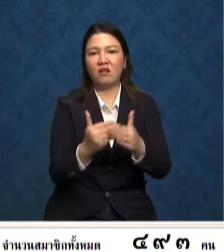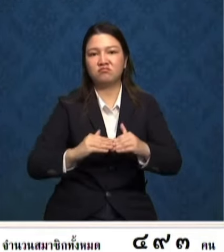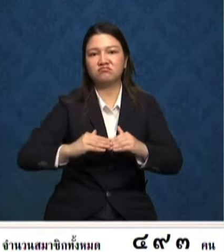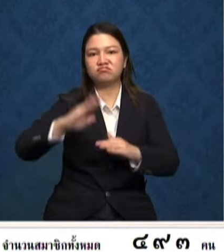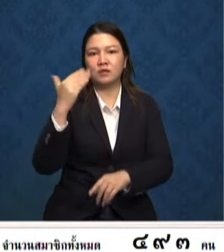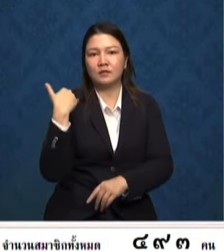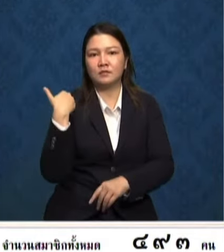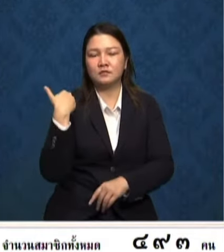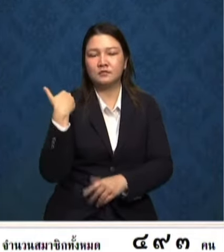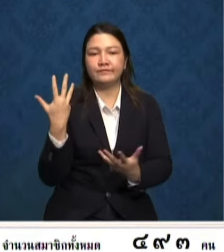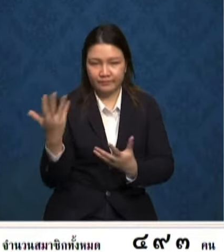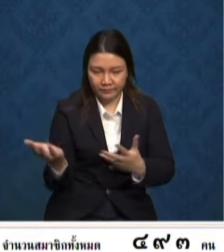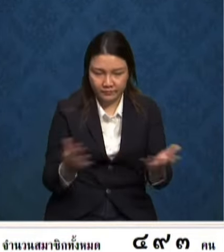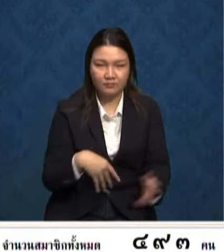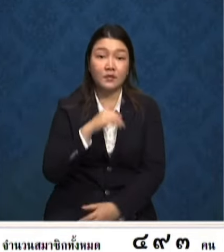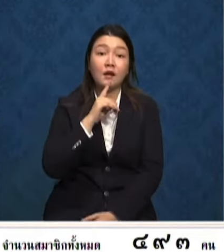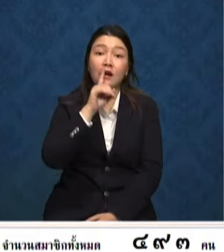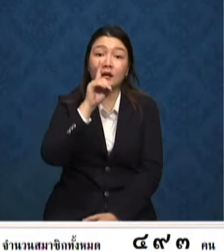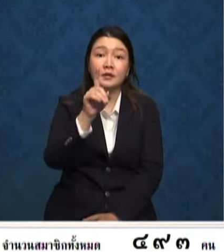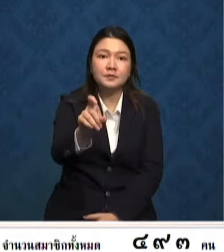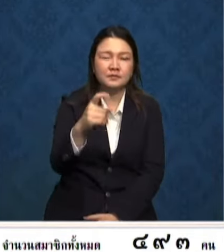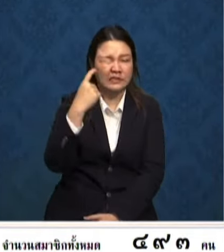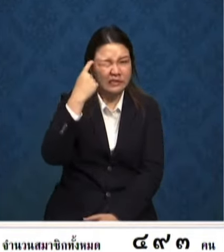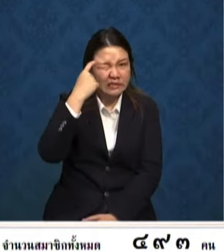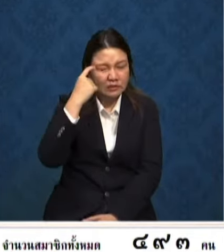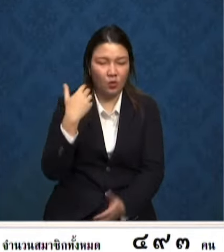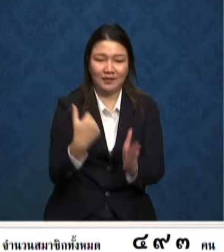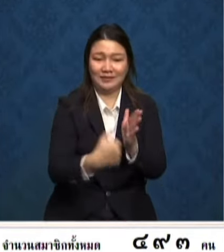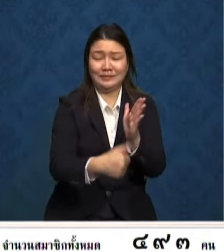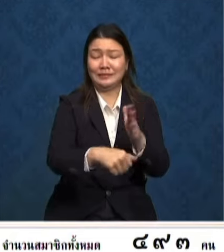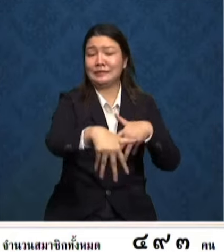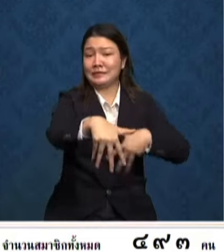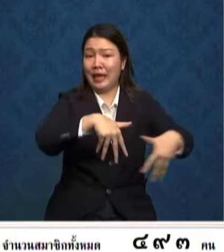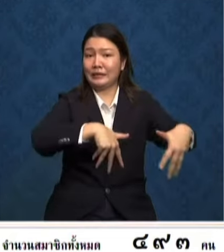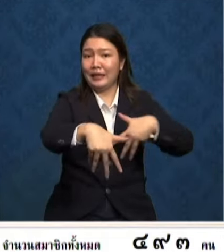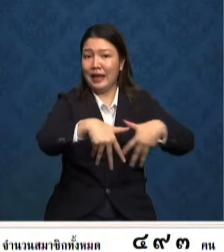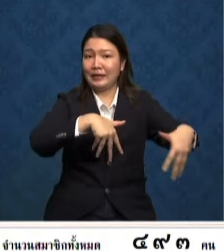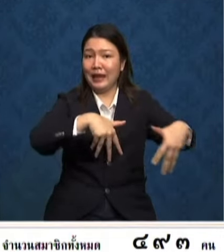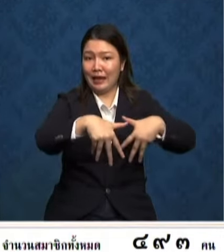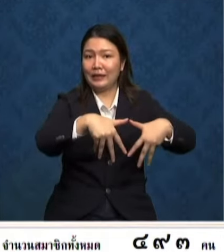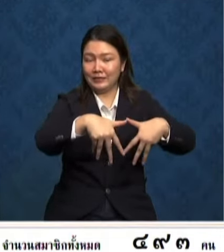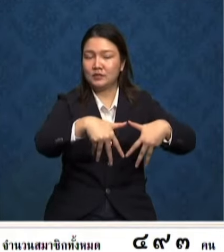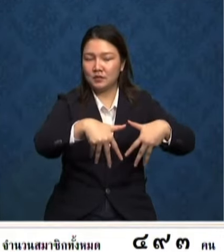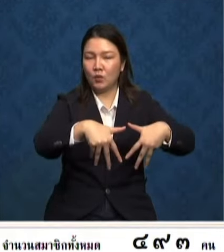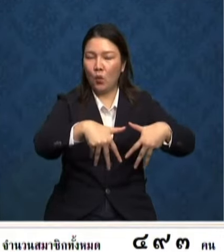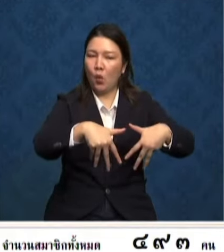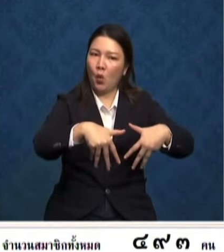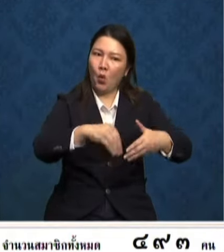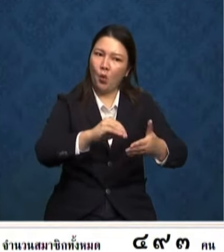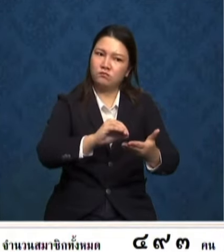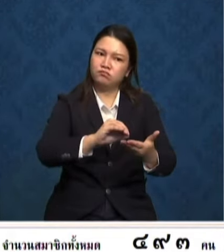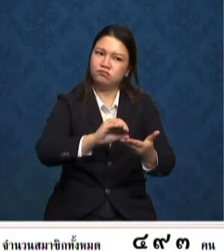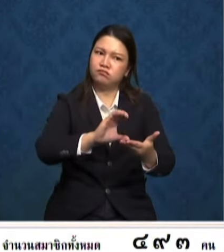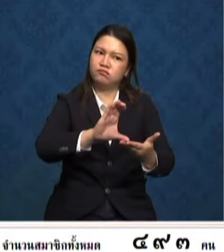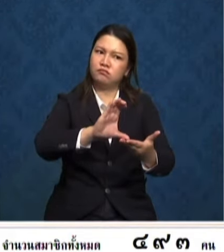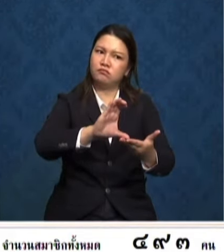สำหรับคำถามที่ว่ายอดหนี้สาธารณะที่ว่านี้มากไปหรือน้อย